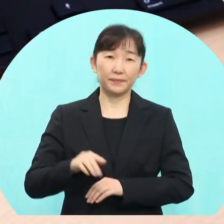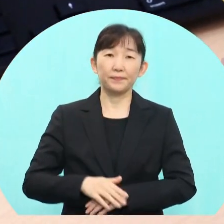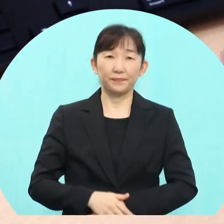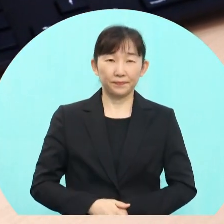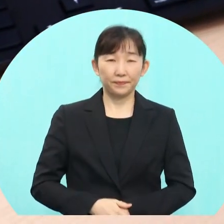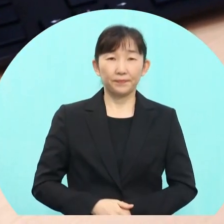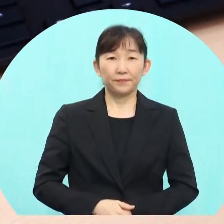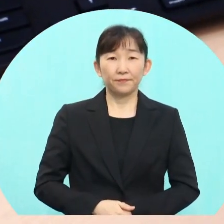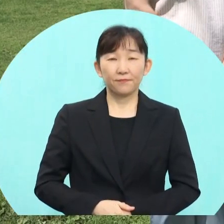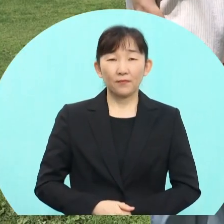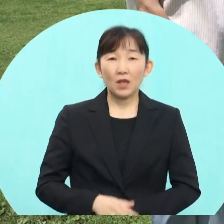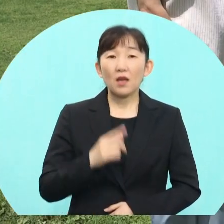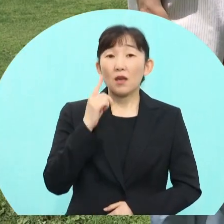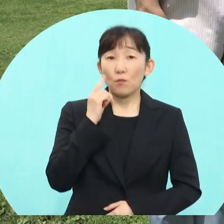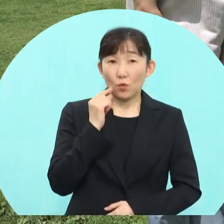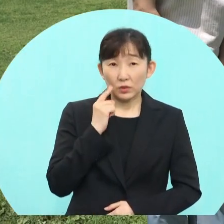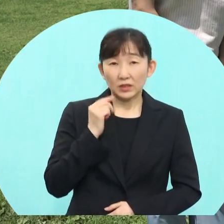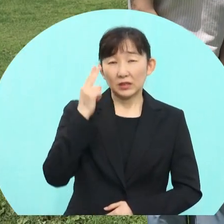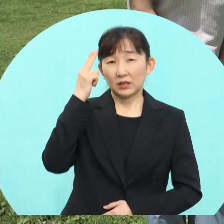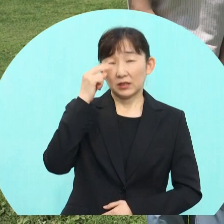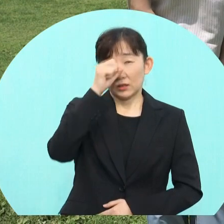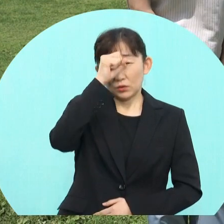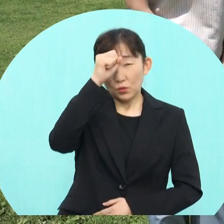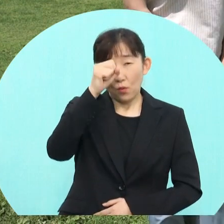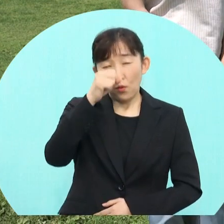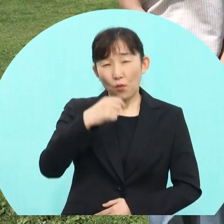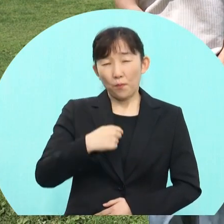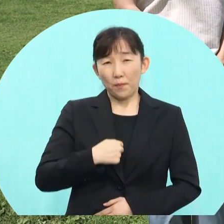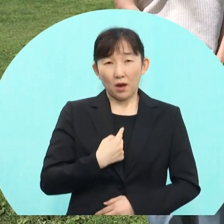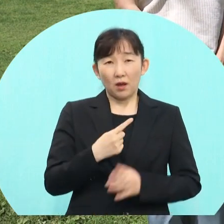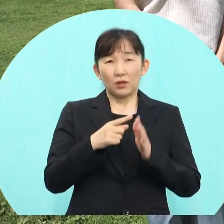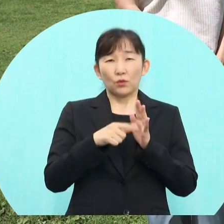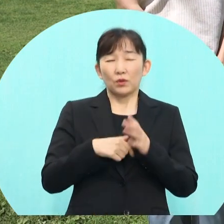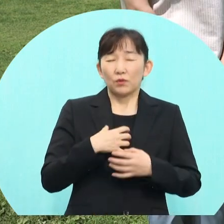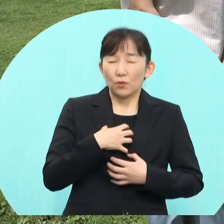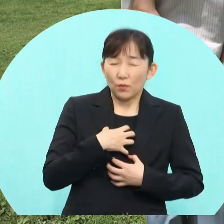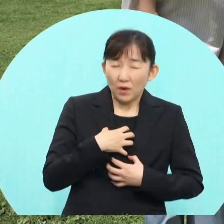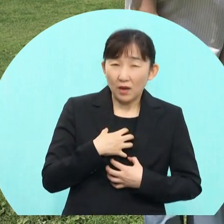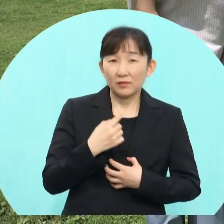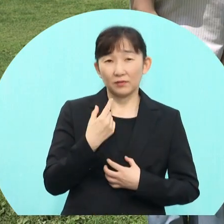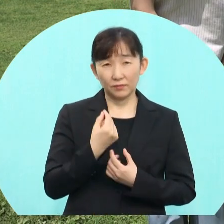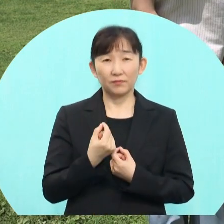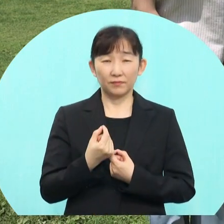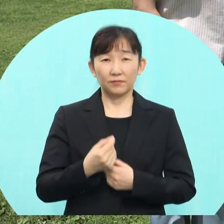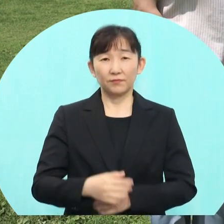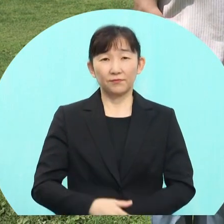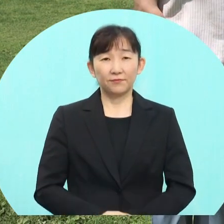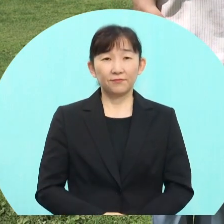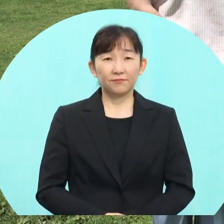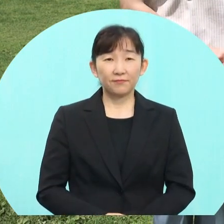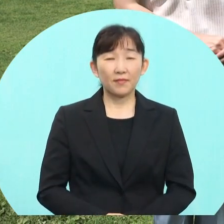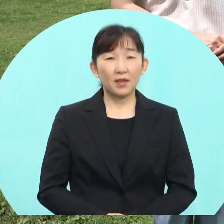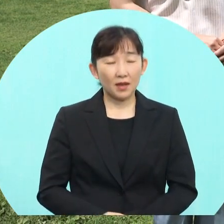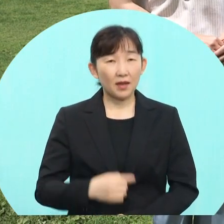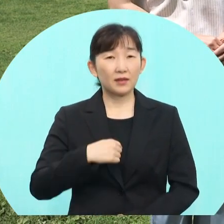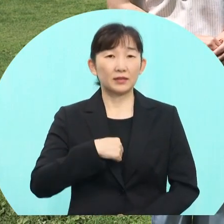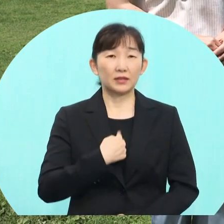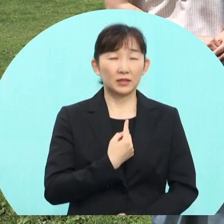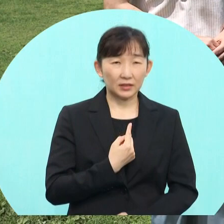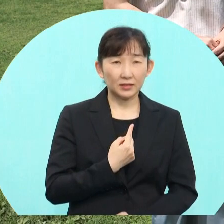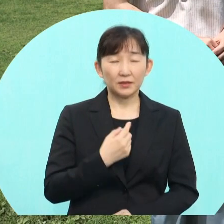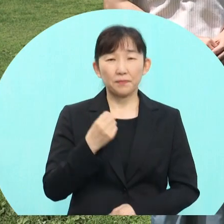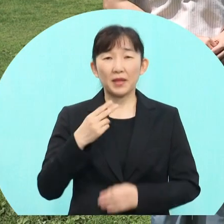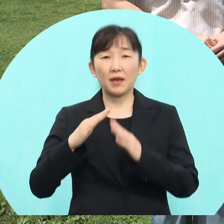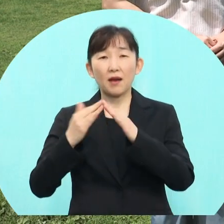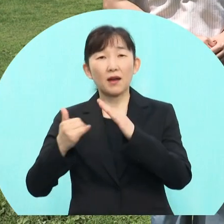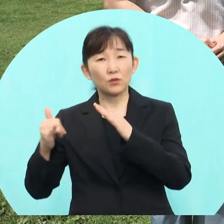。 もし認知症になったら、やっぱり不安ですよね。 はい、自分自